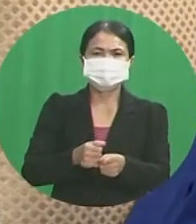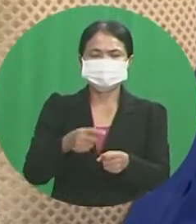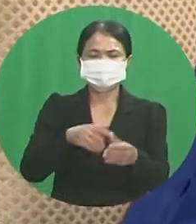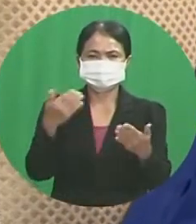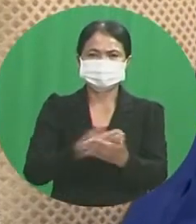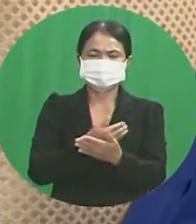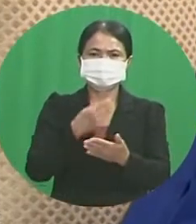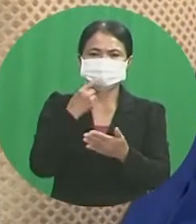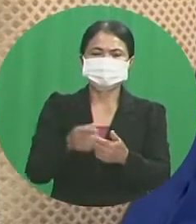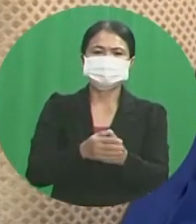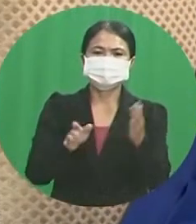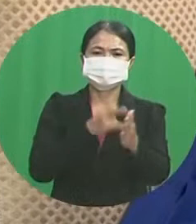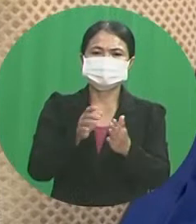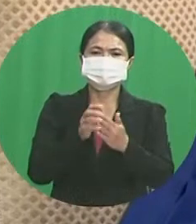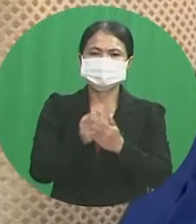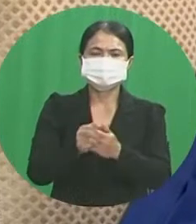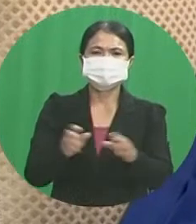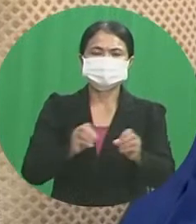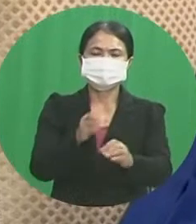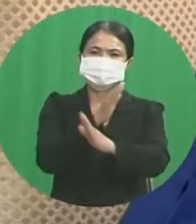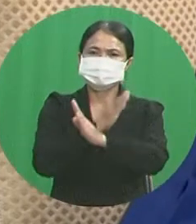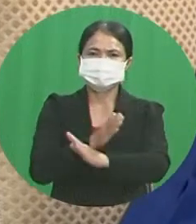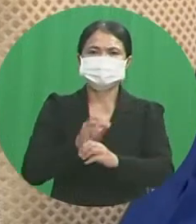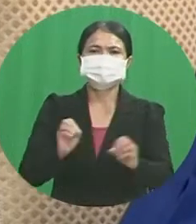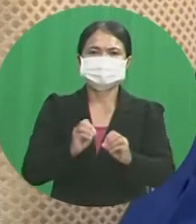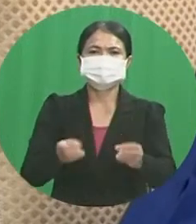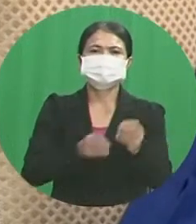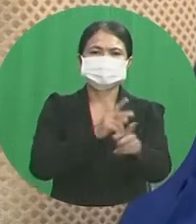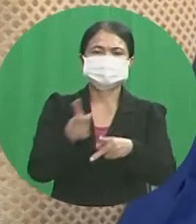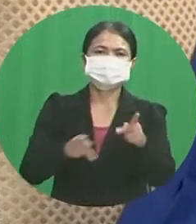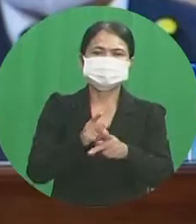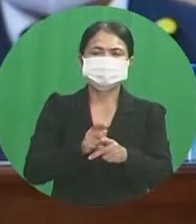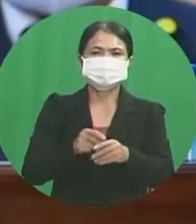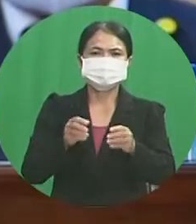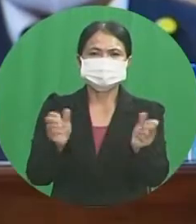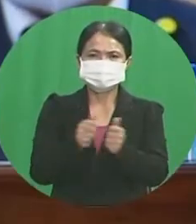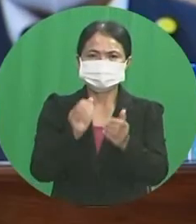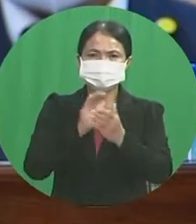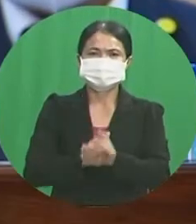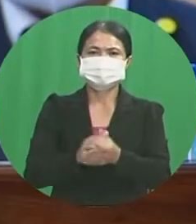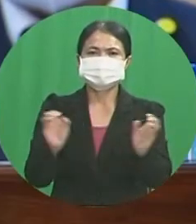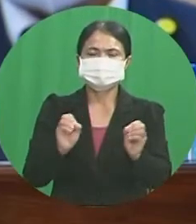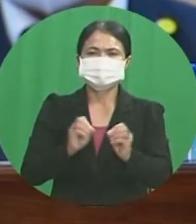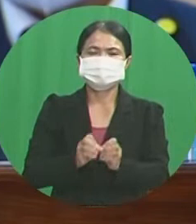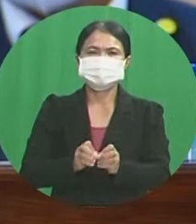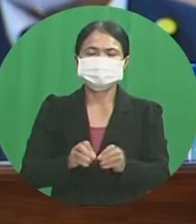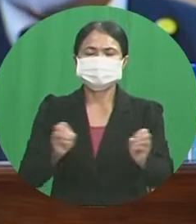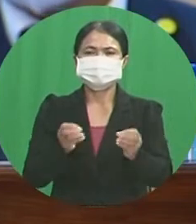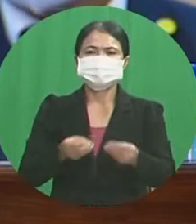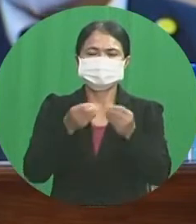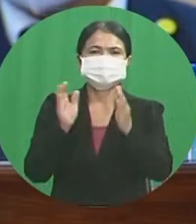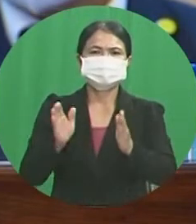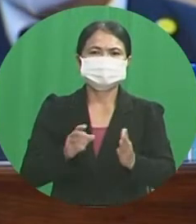ថ្មីទៀតថារាជរដ្ឋាភិបាលមិនបានហាមឃាត់មិនអោយប្រជាពលរដ្ឋរៀបអាពាហ៍ពិពាហ៍នោះទេគ្រាន់តែមិនអោយ